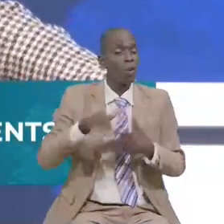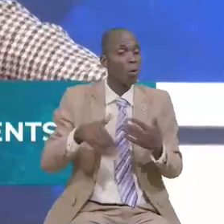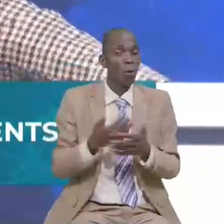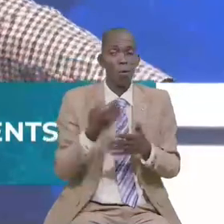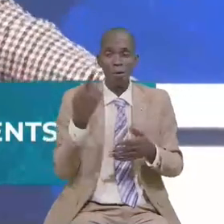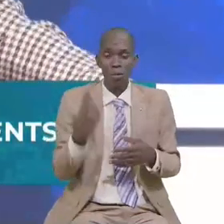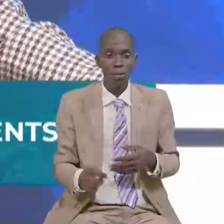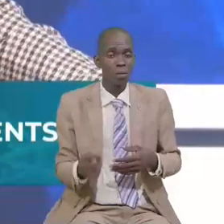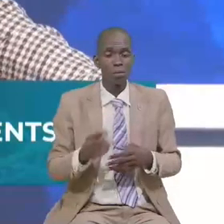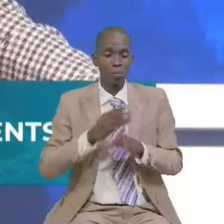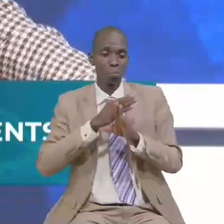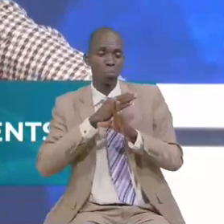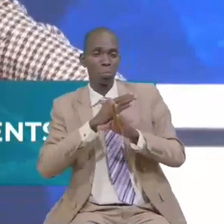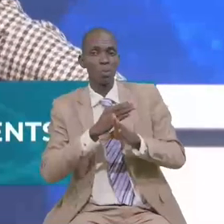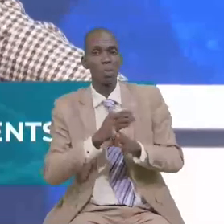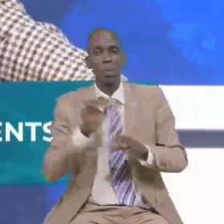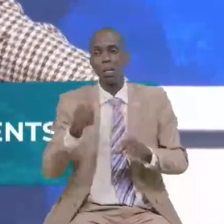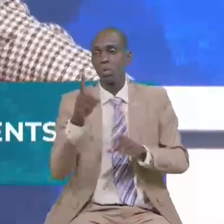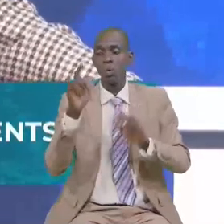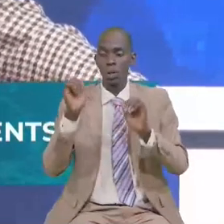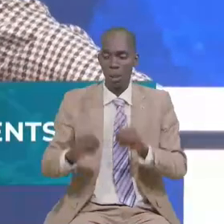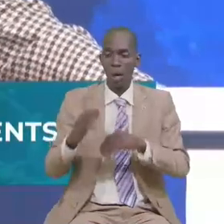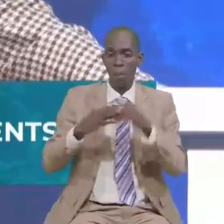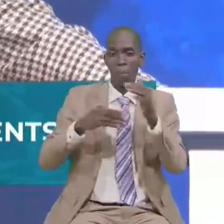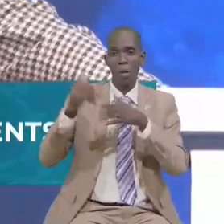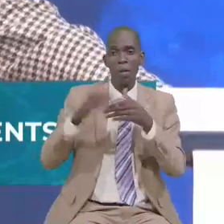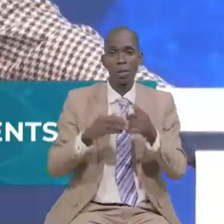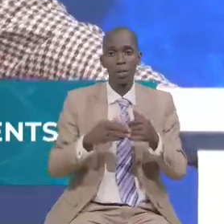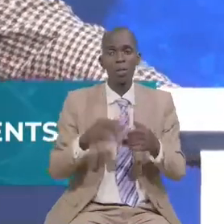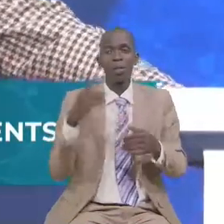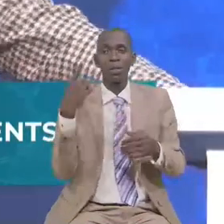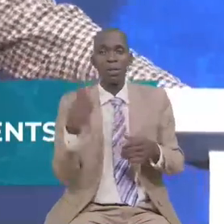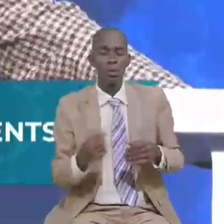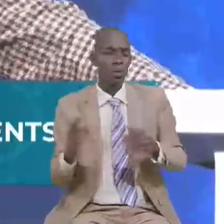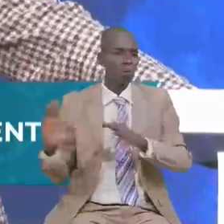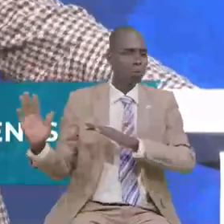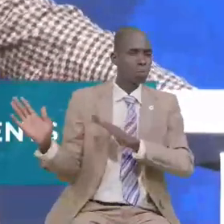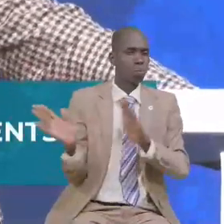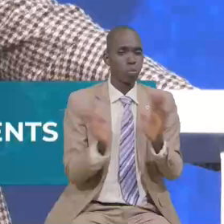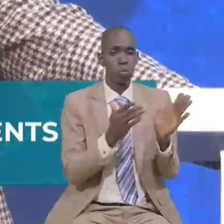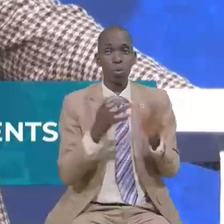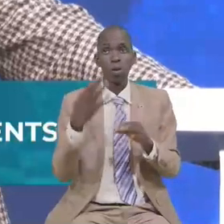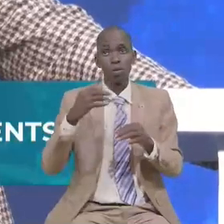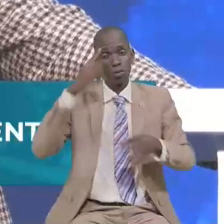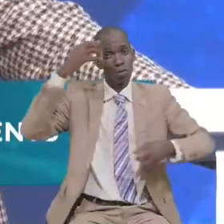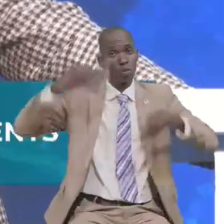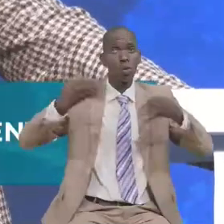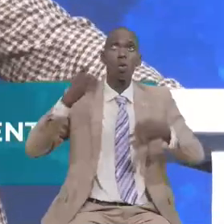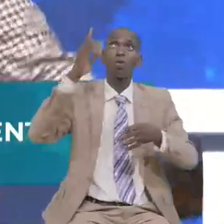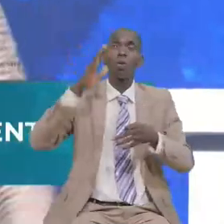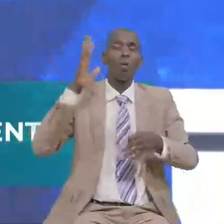Toute barricade que quelqu'un peut ériger, le vent du jugement de Dieu va